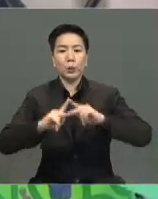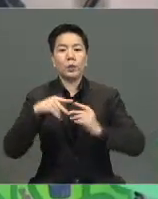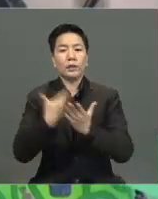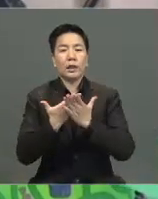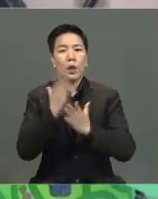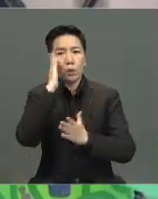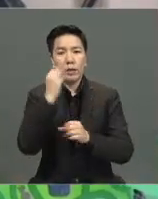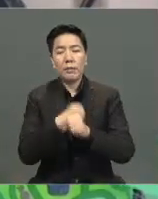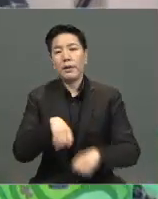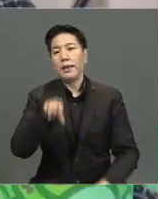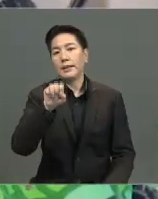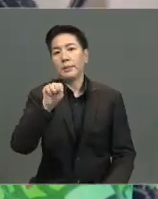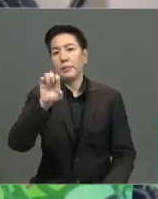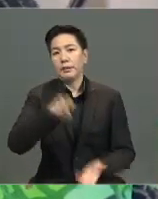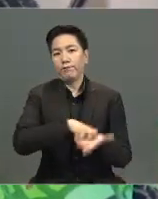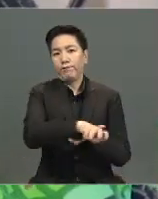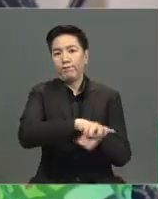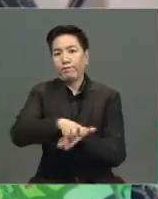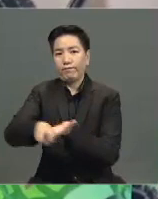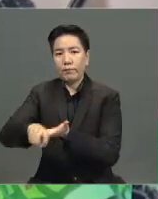หมื่นคนนั้นที่กลุ่มผู้พิทักษ์สิทธิ์ได้พยายามติดต่อไปหาแล้วหลายครั้งนะครับแต่ติดต่อไม่ได้กระทรวงการคลังครับจะมีการส่งSMSแจ้งให้ทราบอีกครั้งและให้ติดต่อที่สาขาของธนาคารกรุงไทยครับเพื่อยืนยันตนและการประกอบอาชีพโดยนำบัตรประจำตัวประชาชนตัวจริงไปสถาน